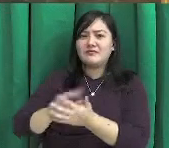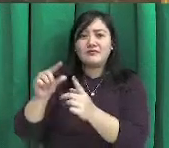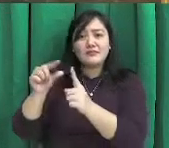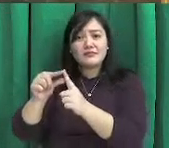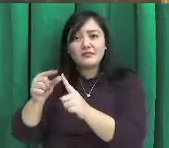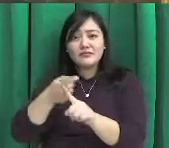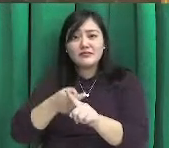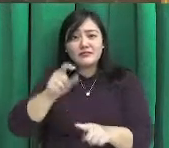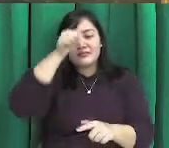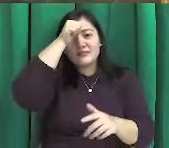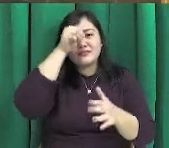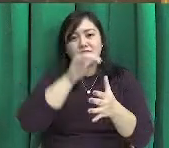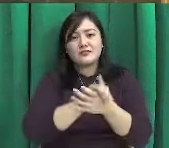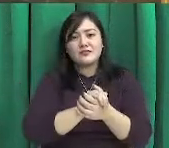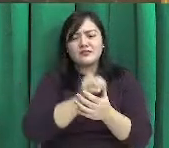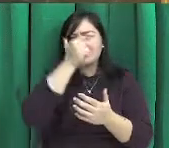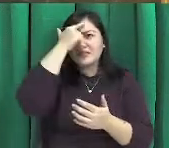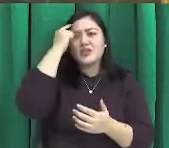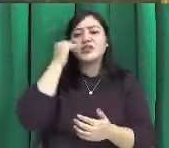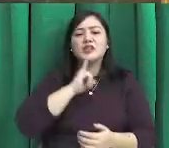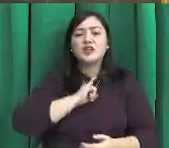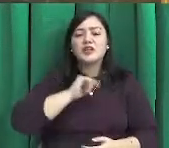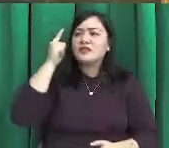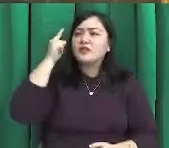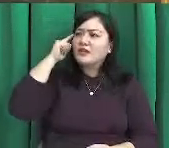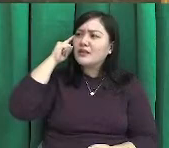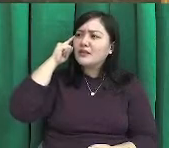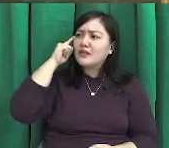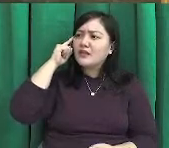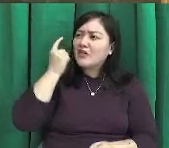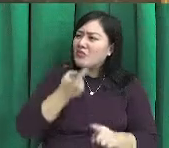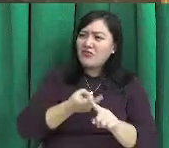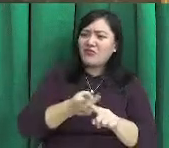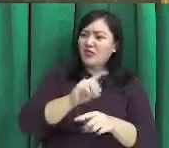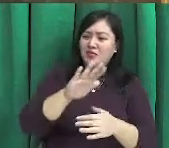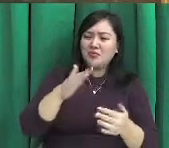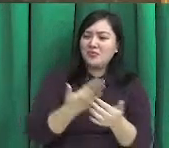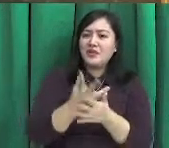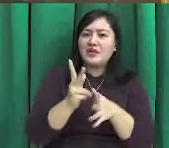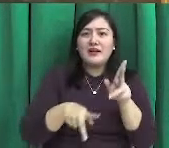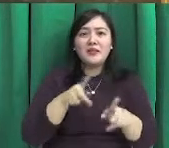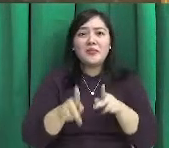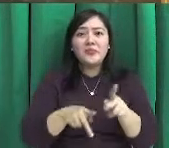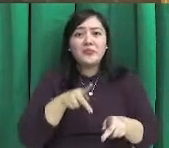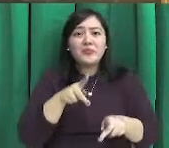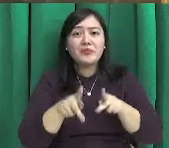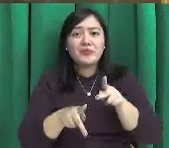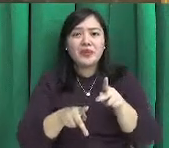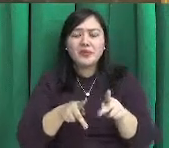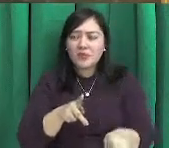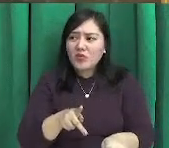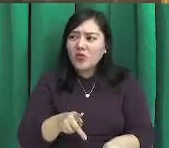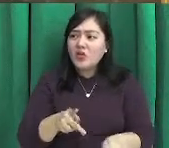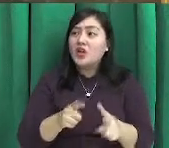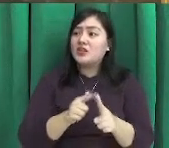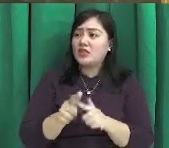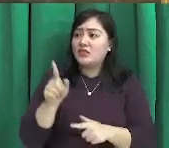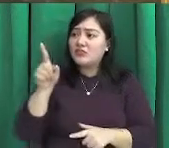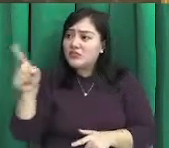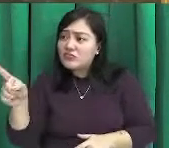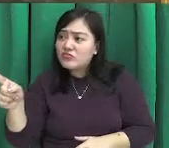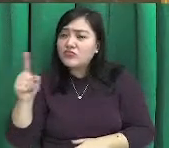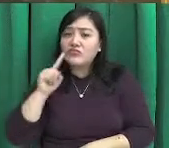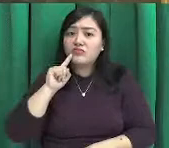yung ganon na mga salita? Totoo naman yan. Alam mo, akalain mo na yung nagsabi sa iyong mahal kita, you see, yes.